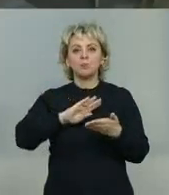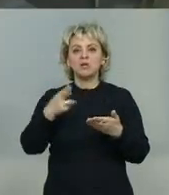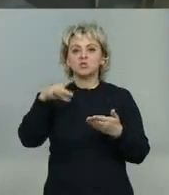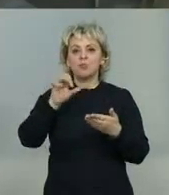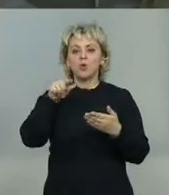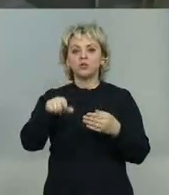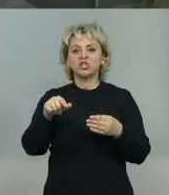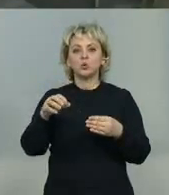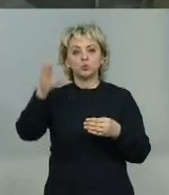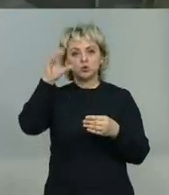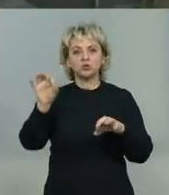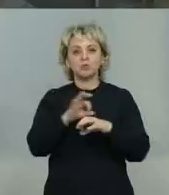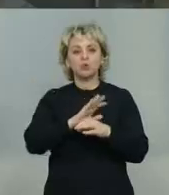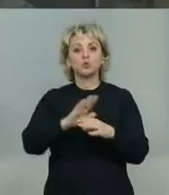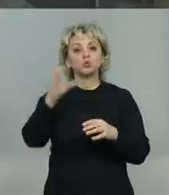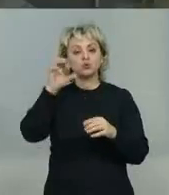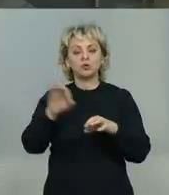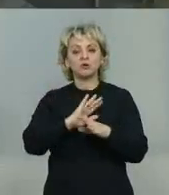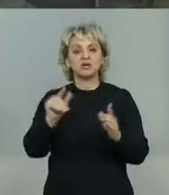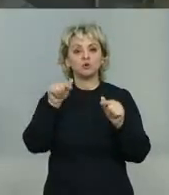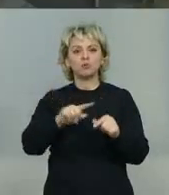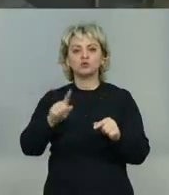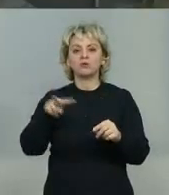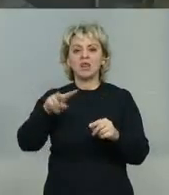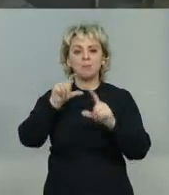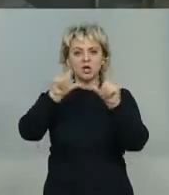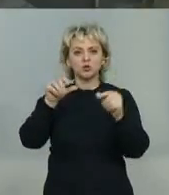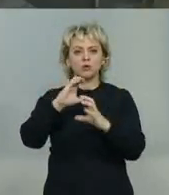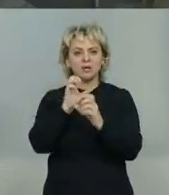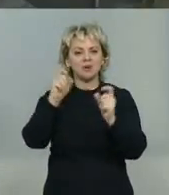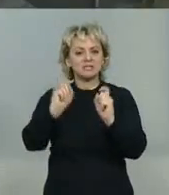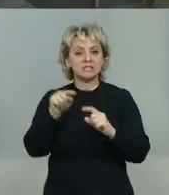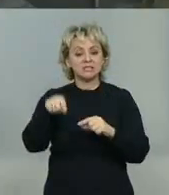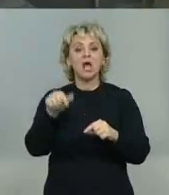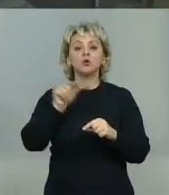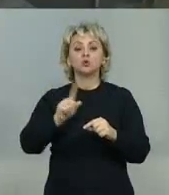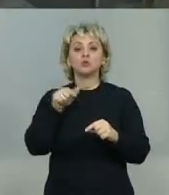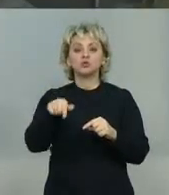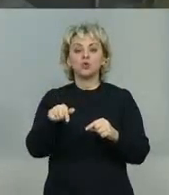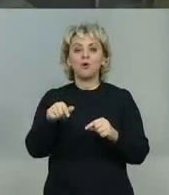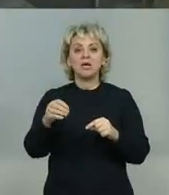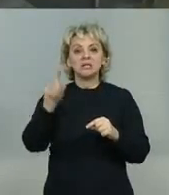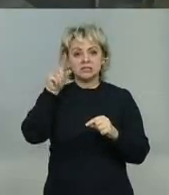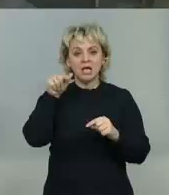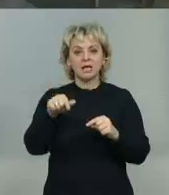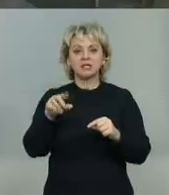Бесплодный ученый муж. Но ученый муж не в том смысле, что он в лабораториях за пробирками, а в том, что это знаток